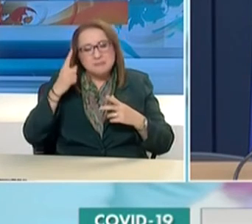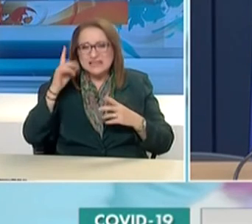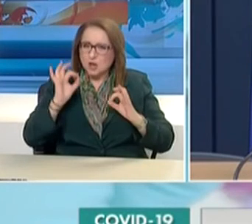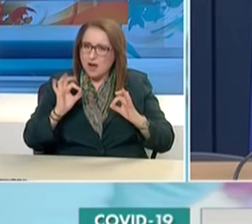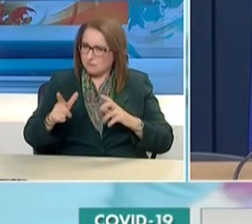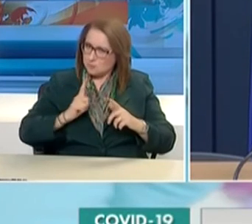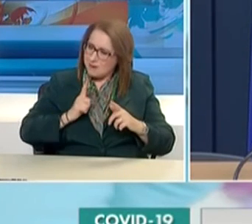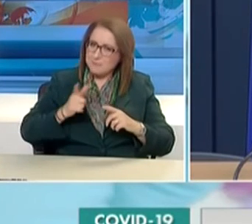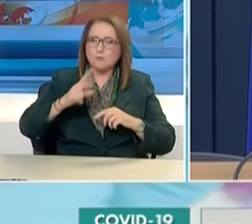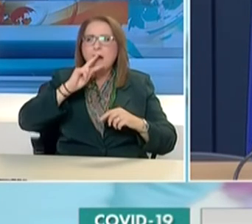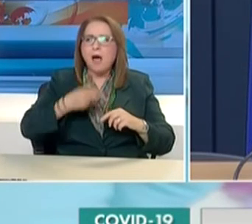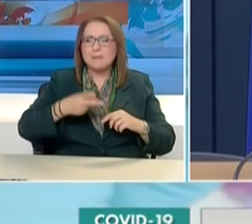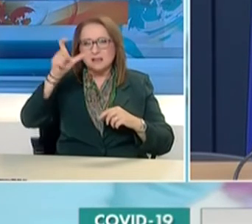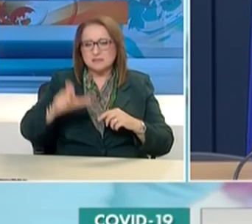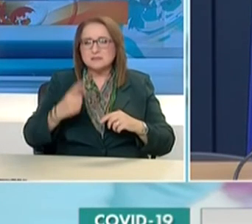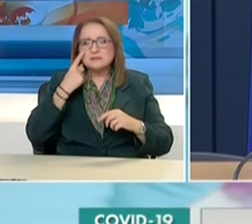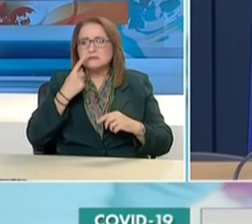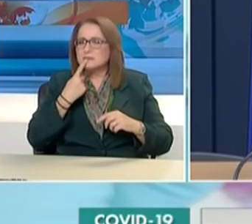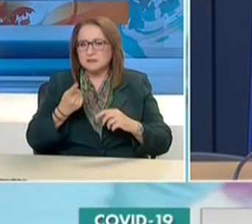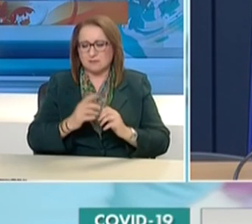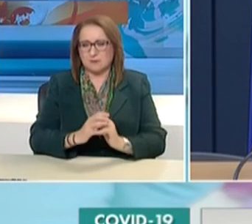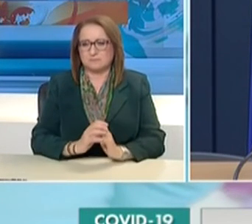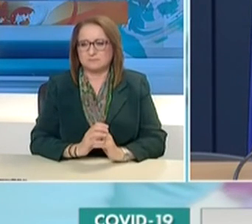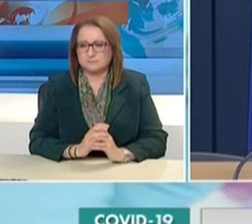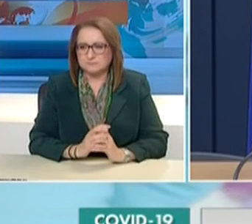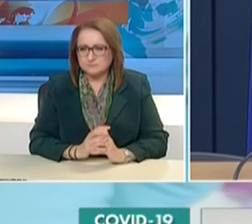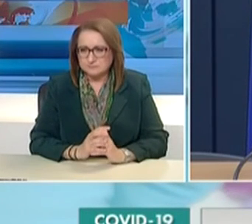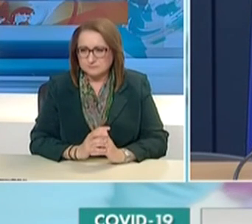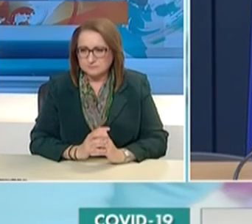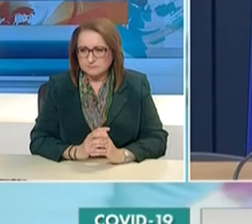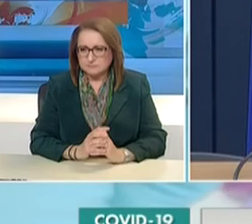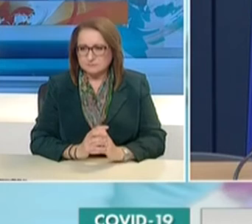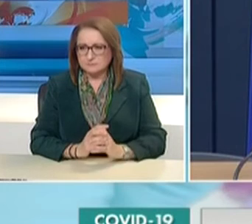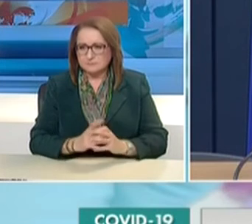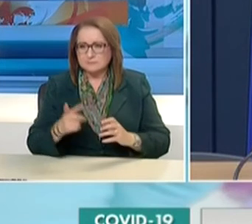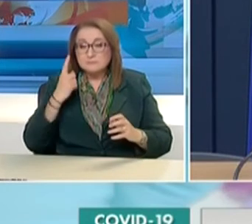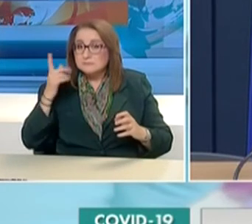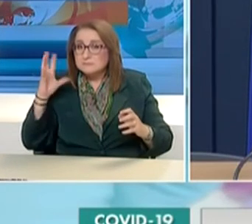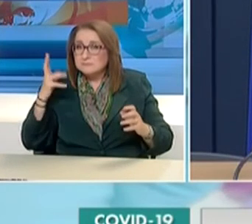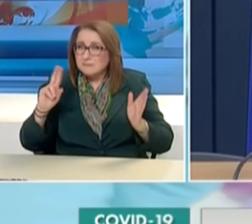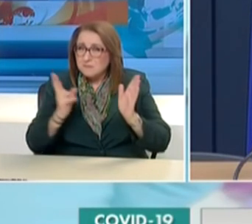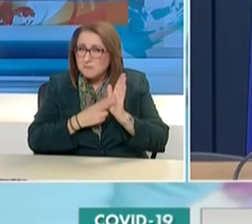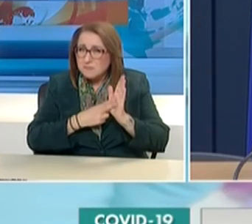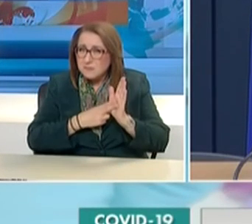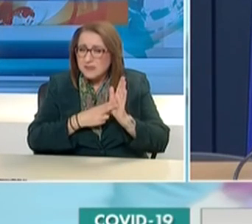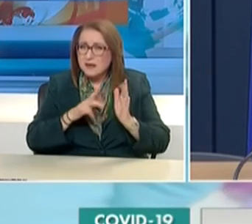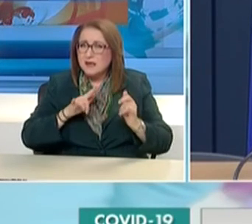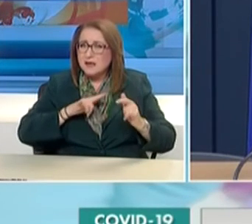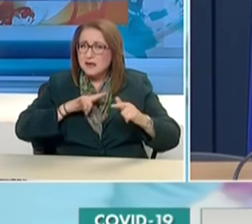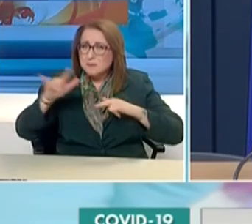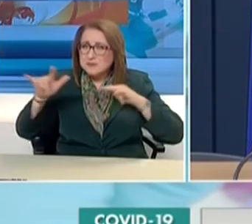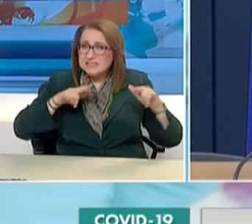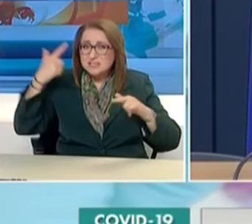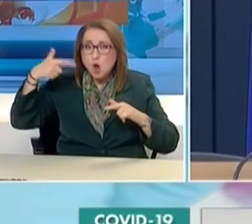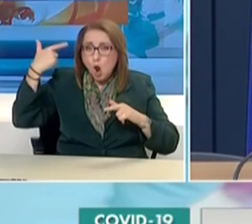την οικονομία, και αυτό φαντάζομαι ότι εμείς το κρίνουμε αντιεπιστημονικό. Μήπως σκέφτεστε να απαγορεύσετε τελείως τις πτήσεις, είναι η ερώτηση, προς το